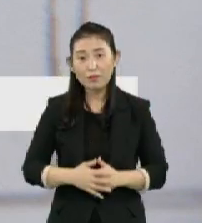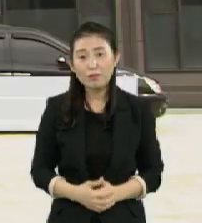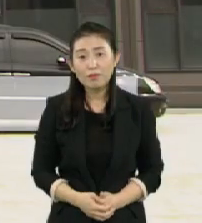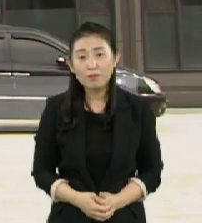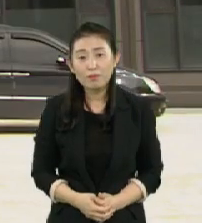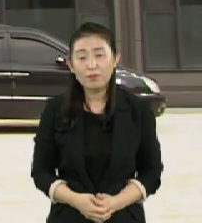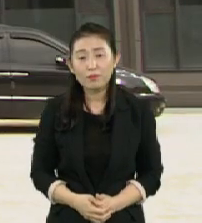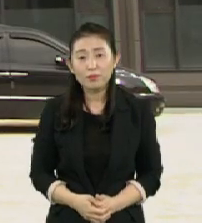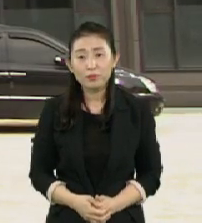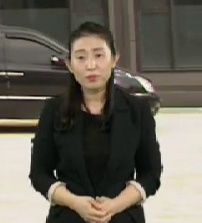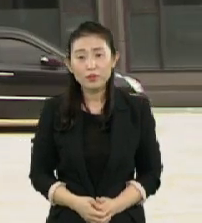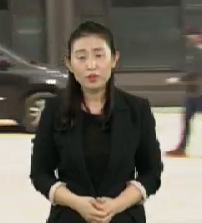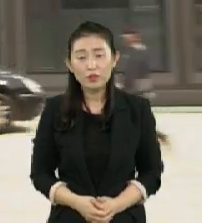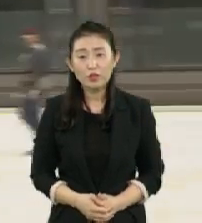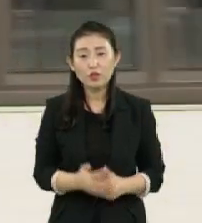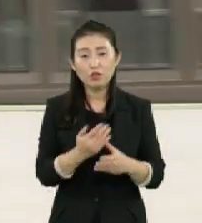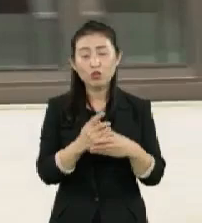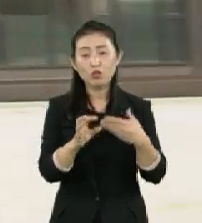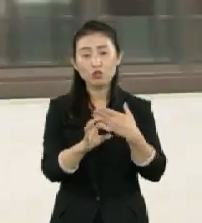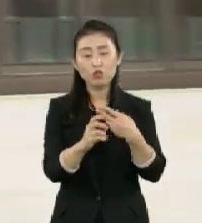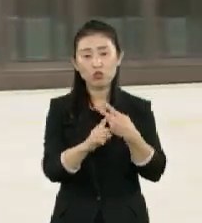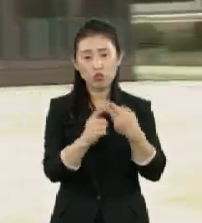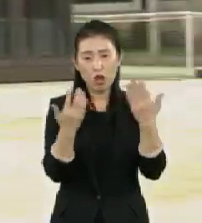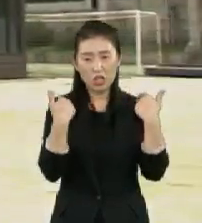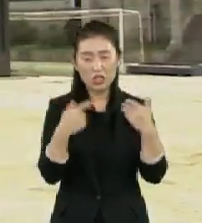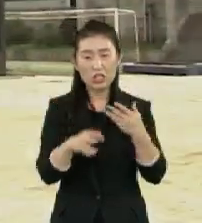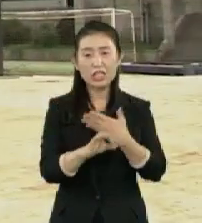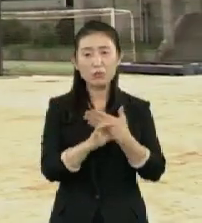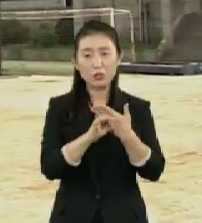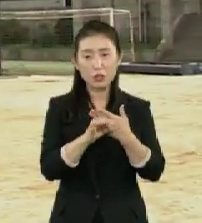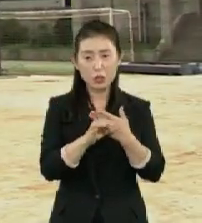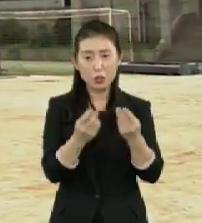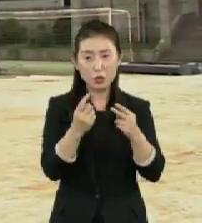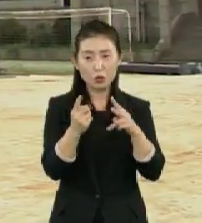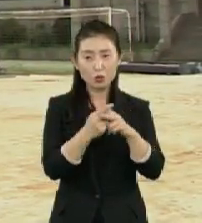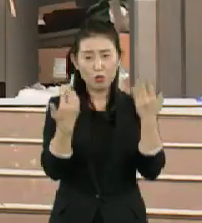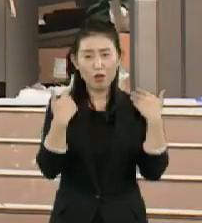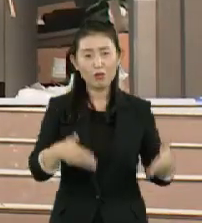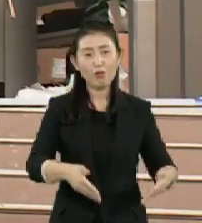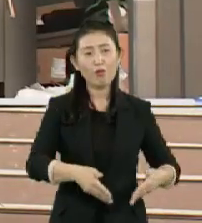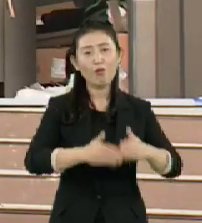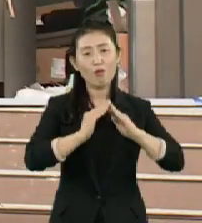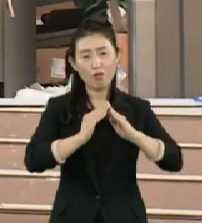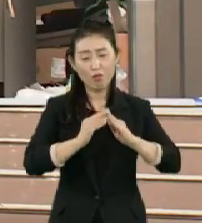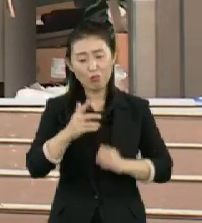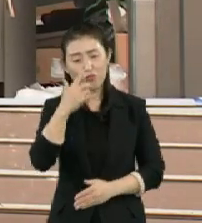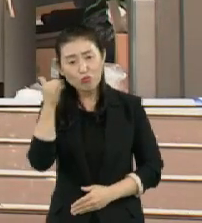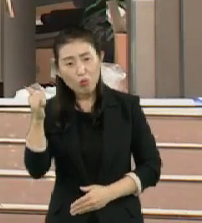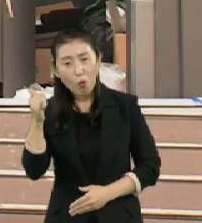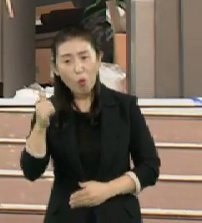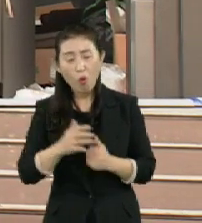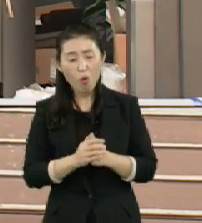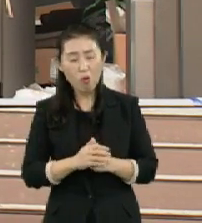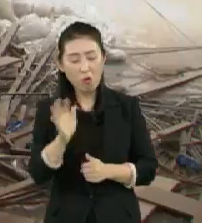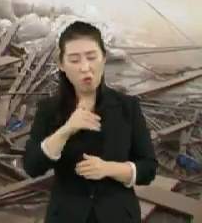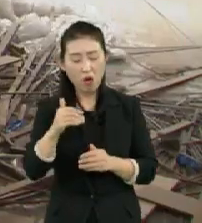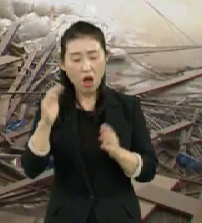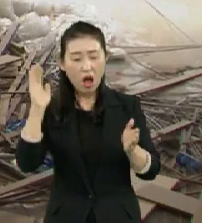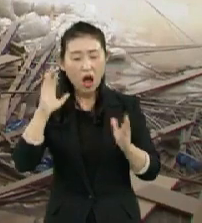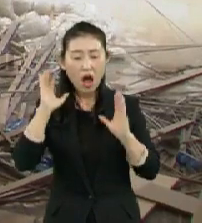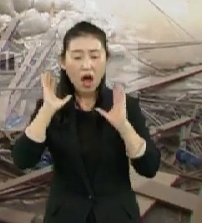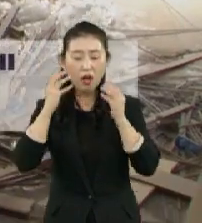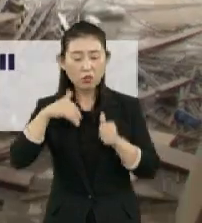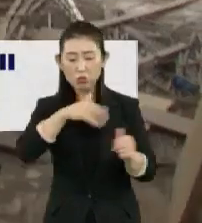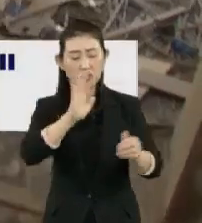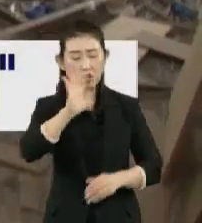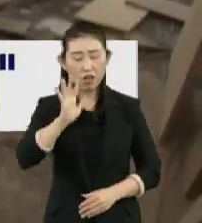다하겠습니다. 일단 유성중학교 부지에 조립식 초등학교를 건립 중인데 학부모들이 통학 거부에 들어가겠다고